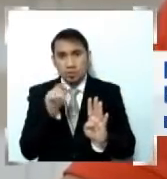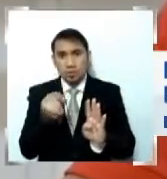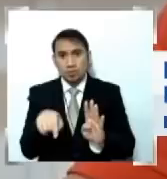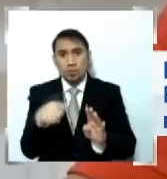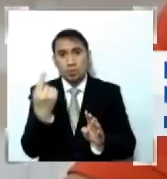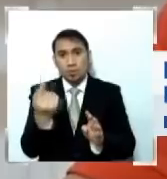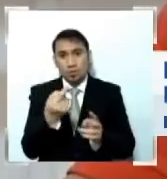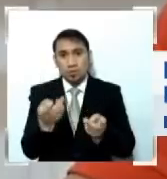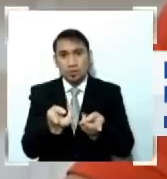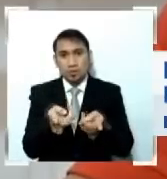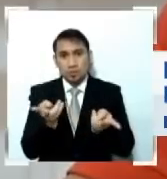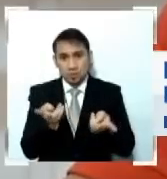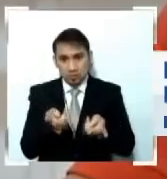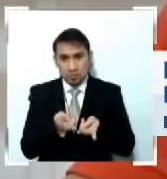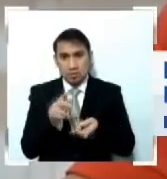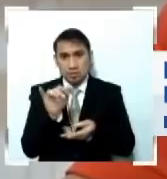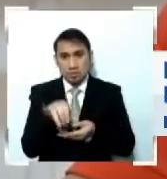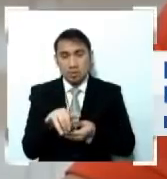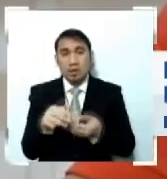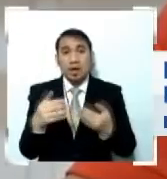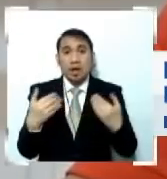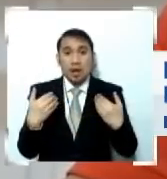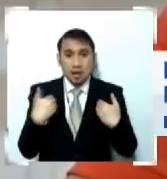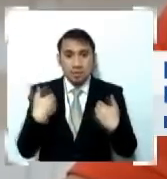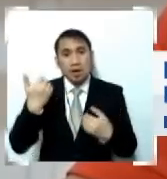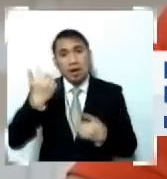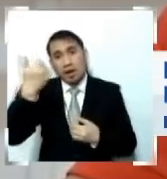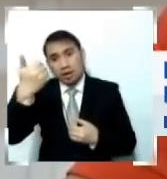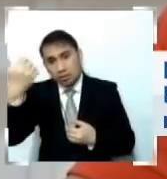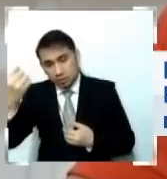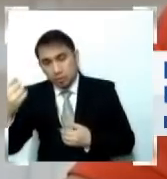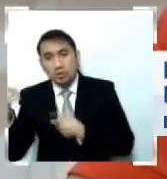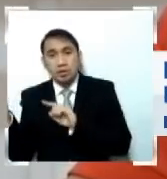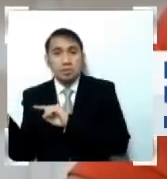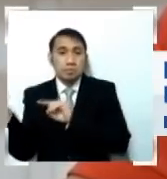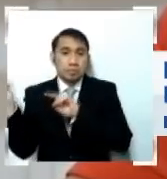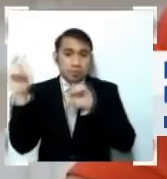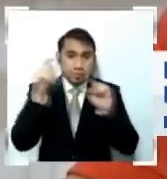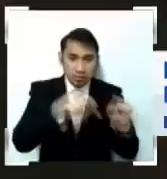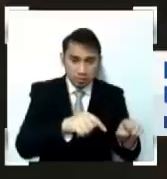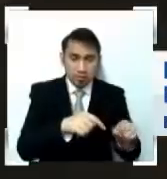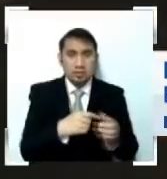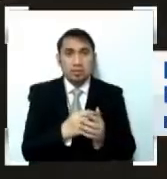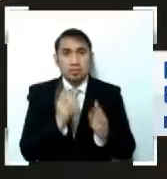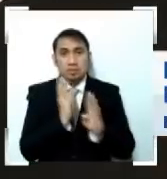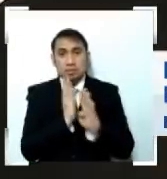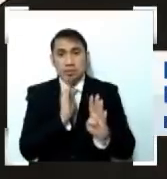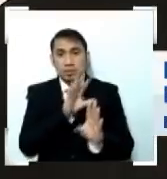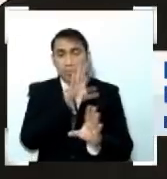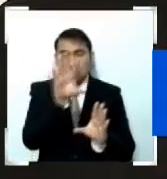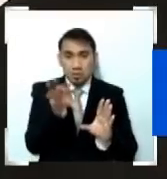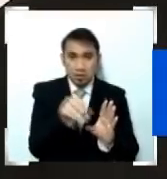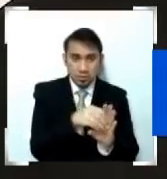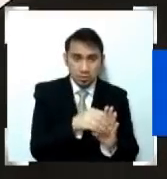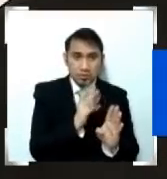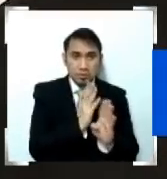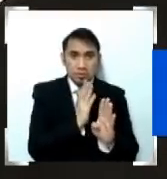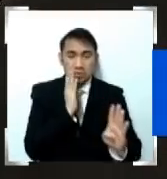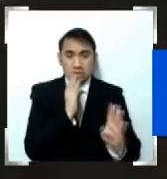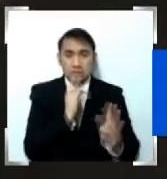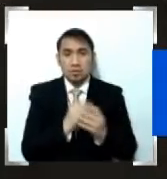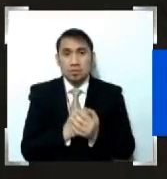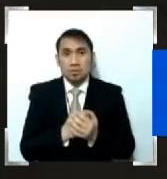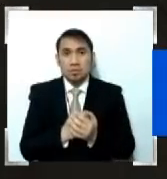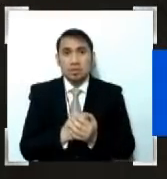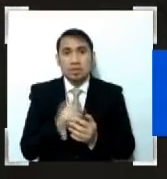naandun. Eh, mayroong mga taga-ibang lugar sa barangay na pumila din doon. Self-monitoring ang kailangan ano, para